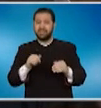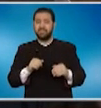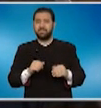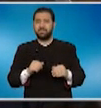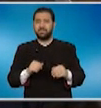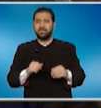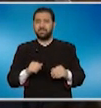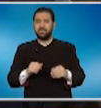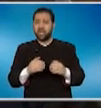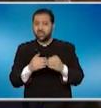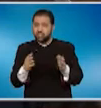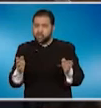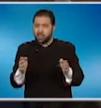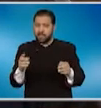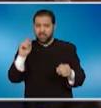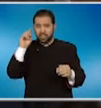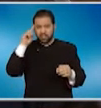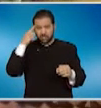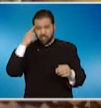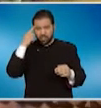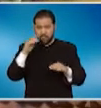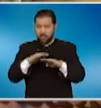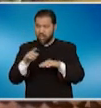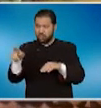extrapolare începe să cunoască pe celălalt